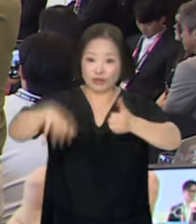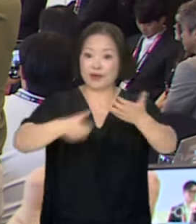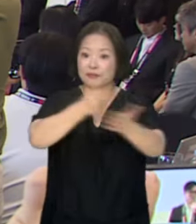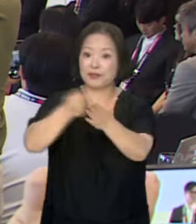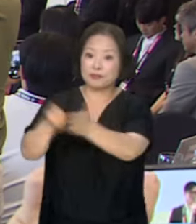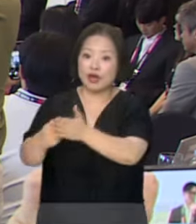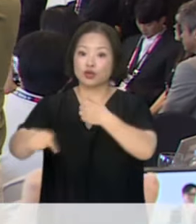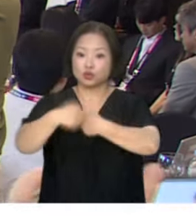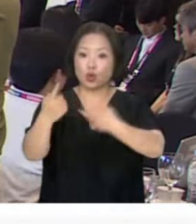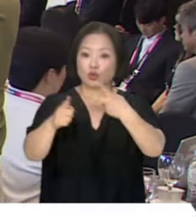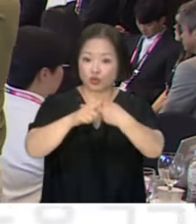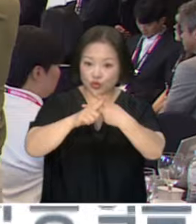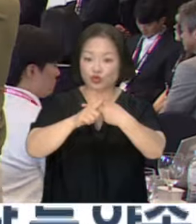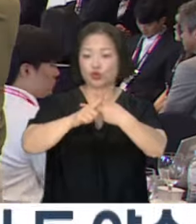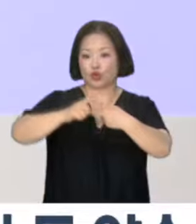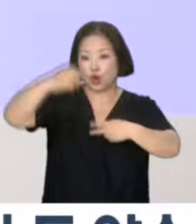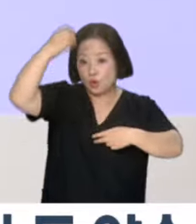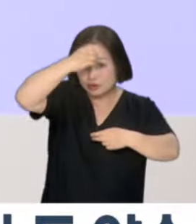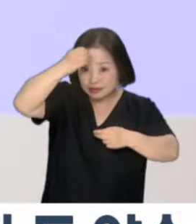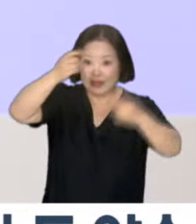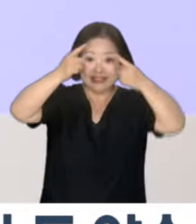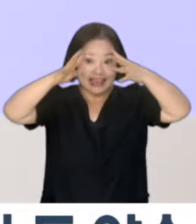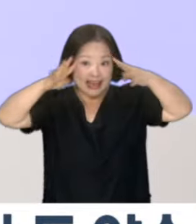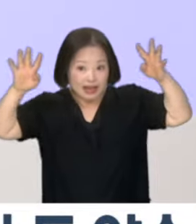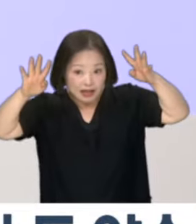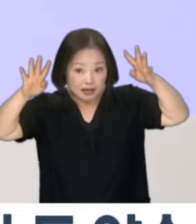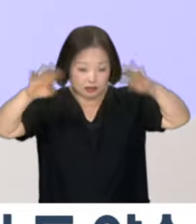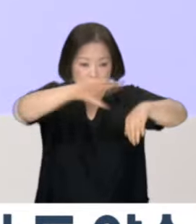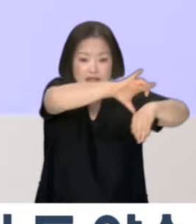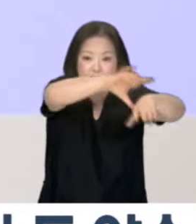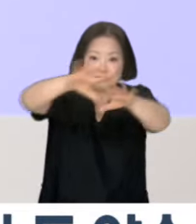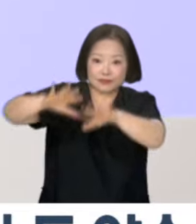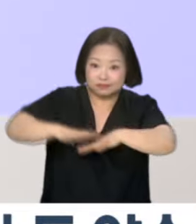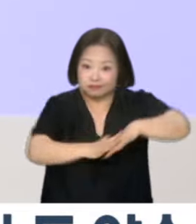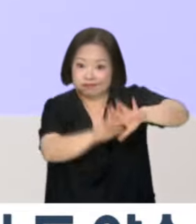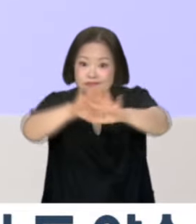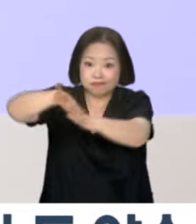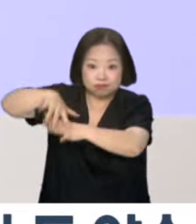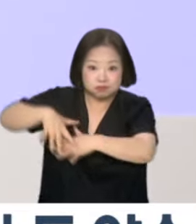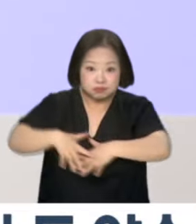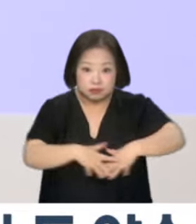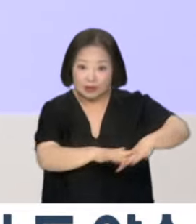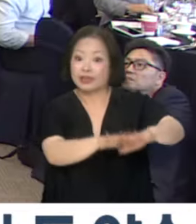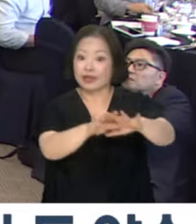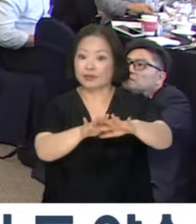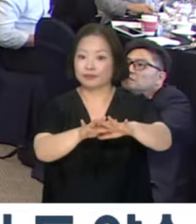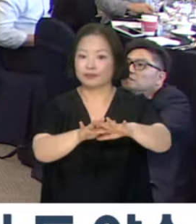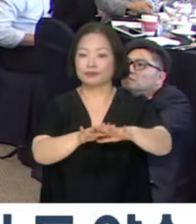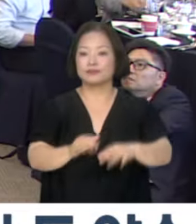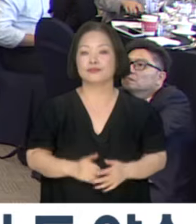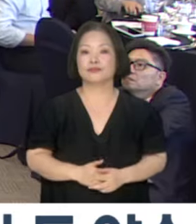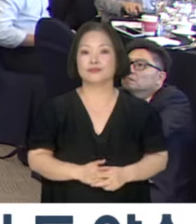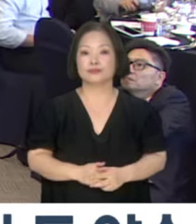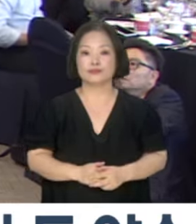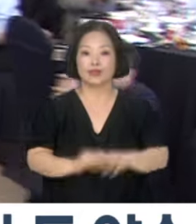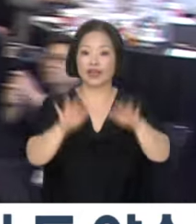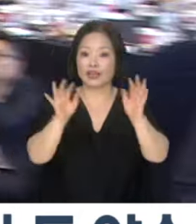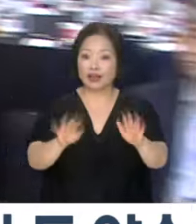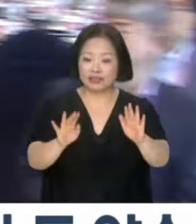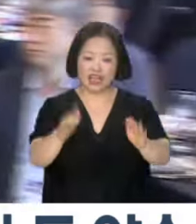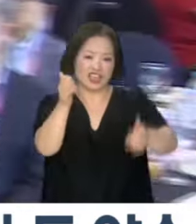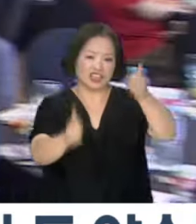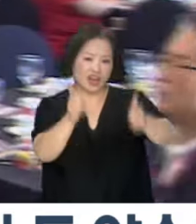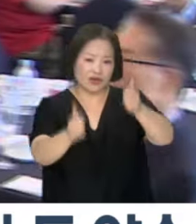중학교와 대학 의료 복합단지 등 주변 인프라와 연기한 랜드마크도 구상했습니다 단순한